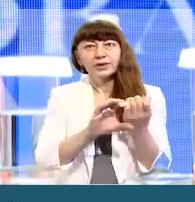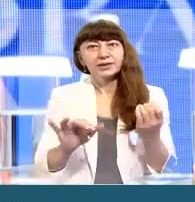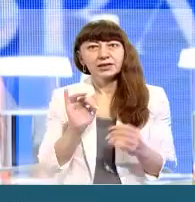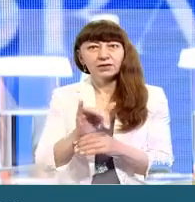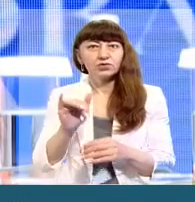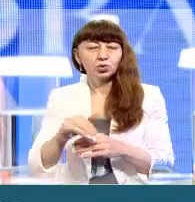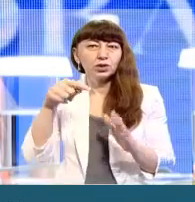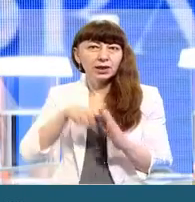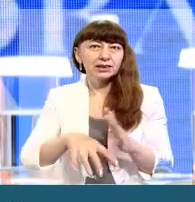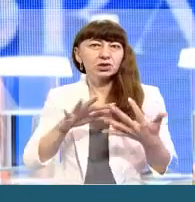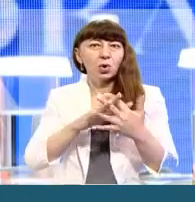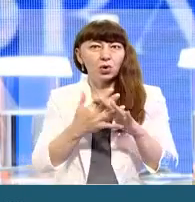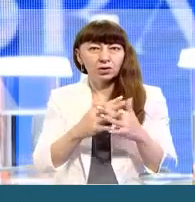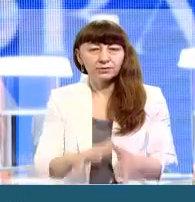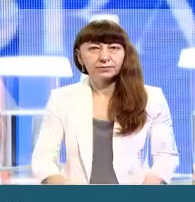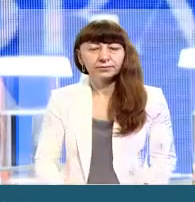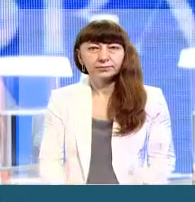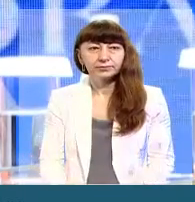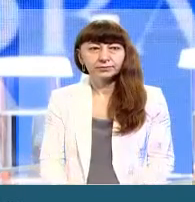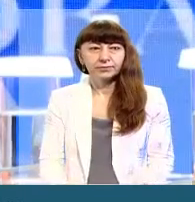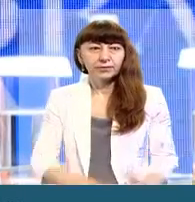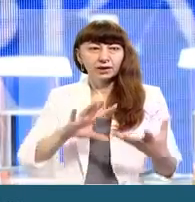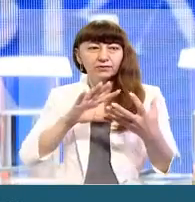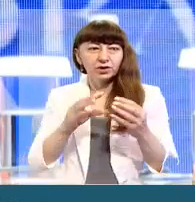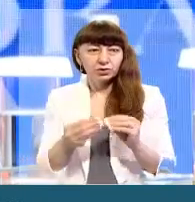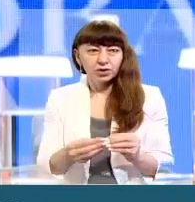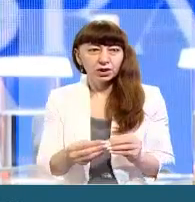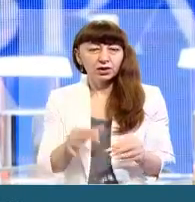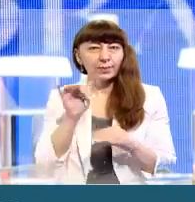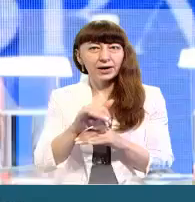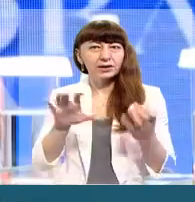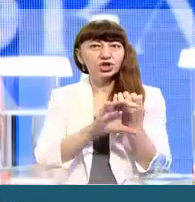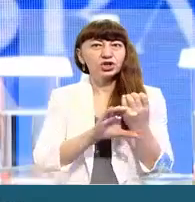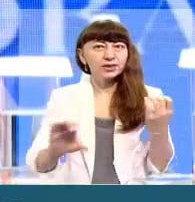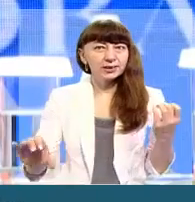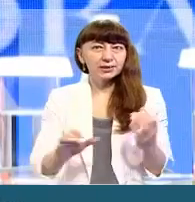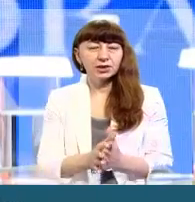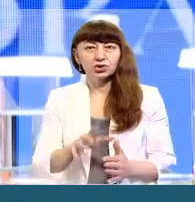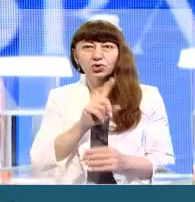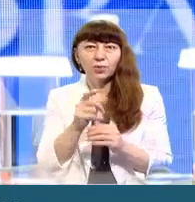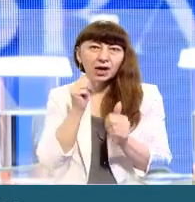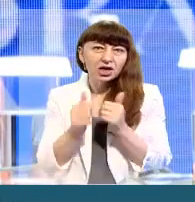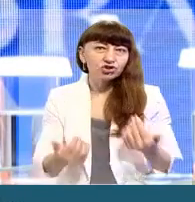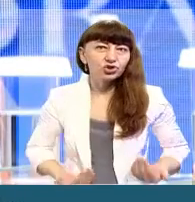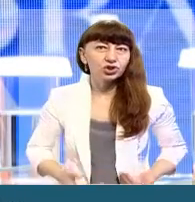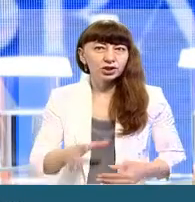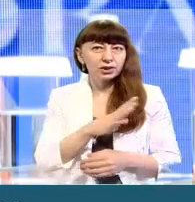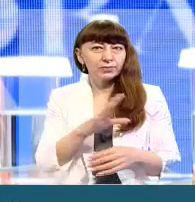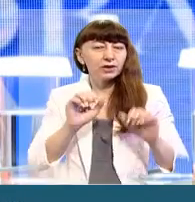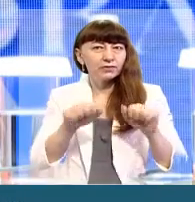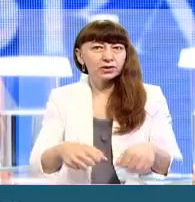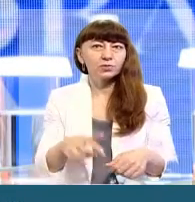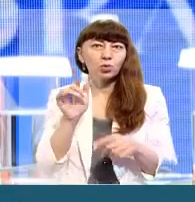внутри поселков, внутри поселка, и в результате проложения сетей, чтобы каждый житель имел